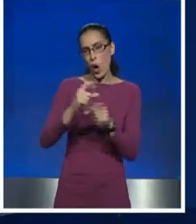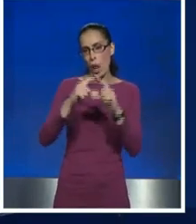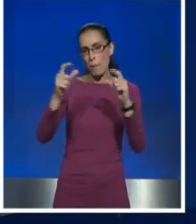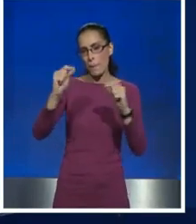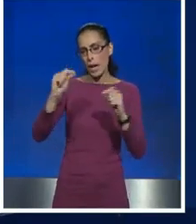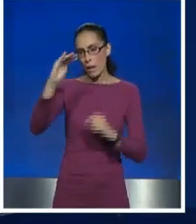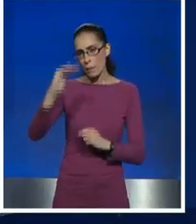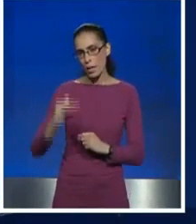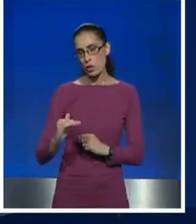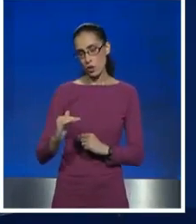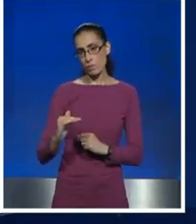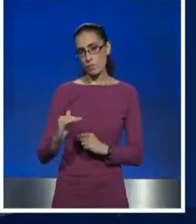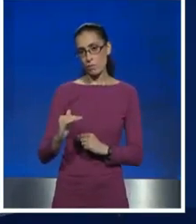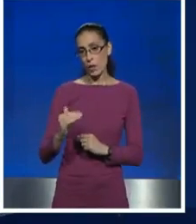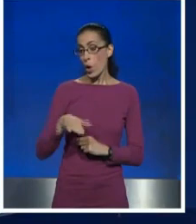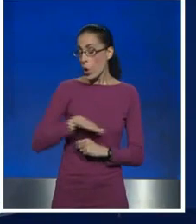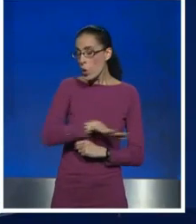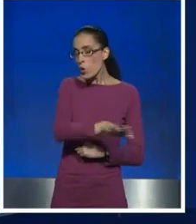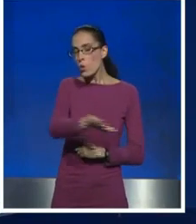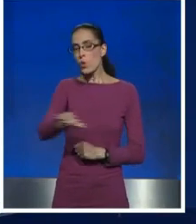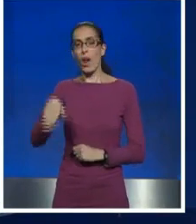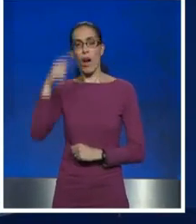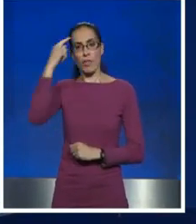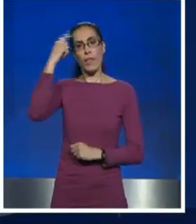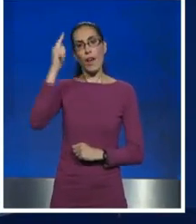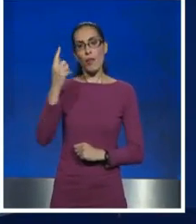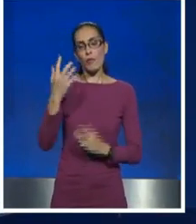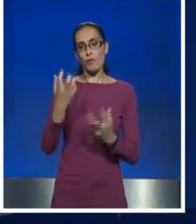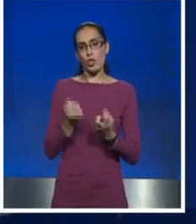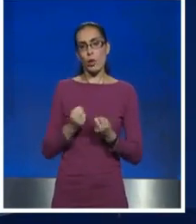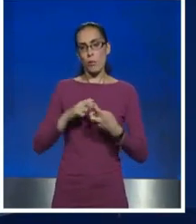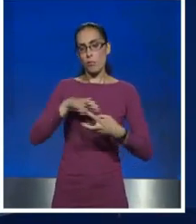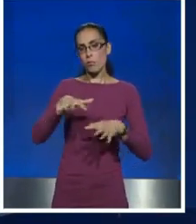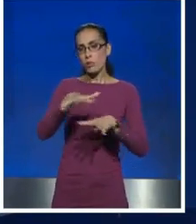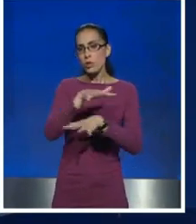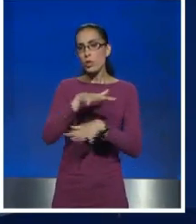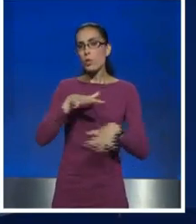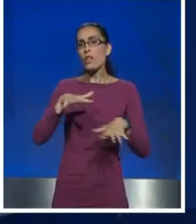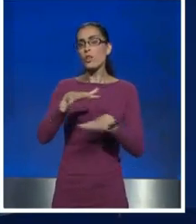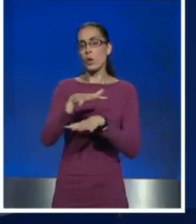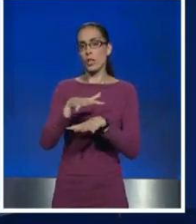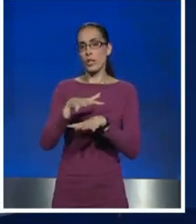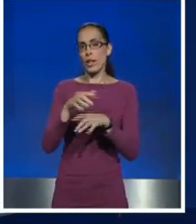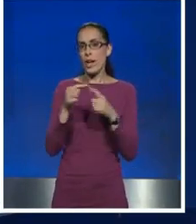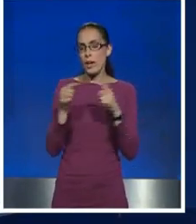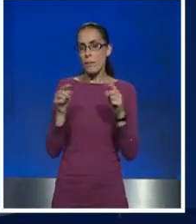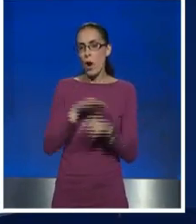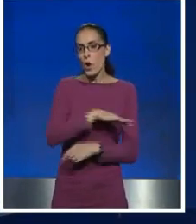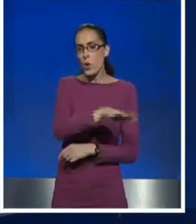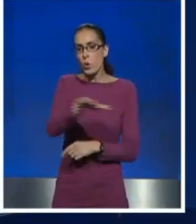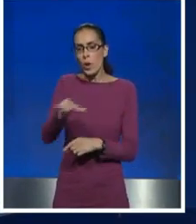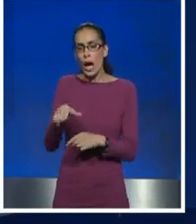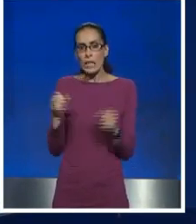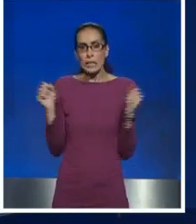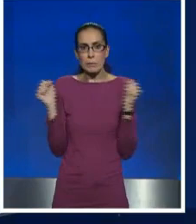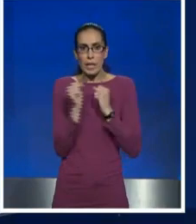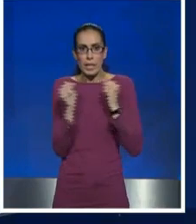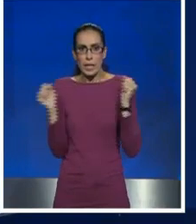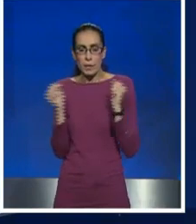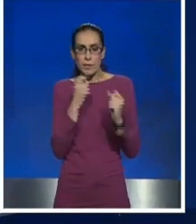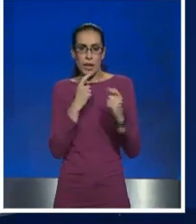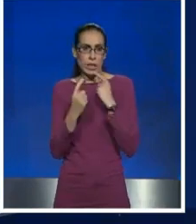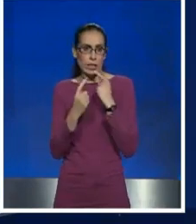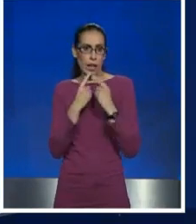Kulħadd jaf x'inhu għaddej. Imma kulħadd jibża jitkellem ma jmorrux